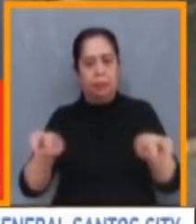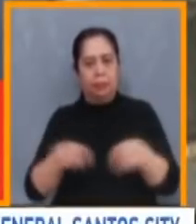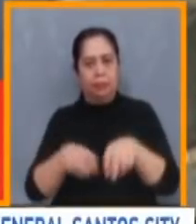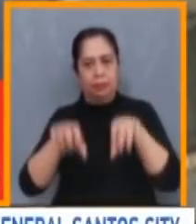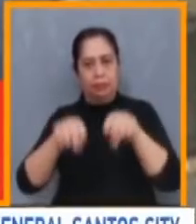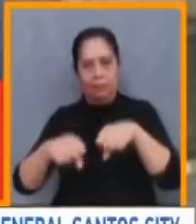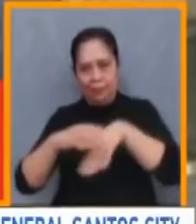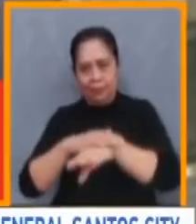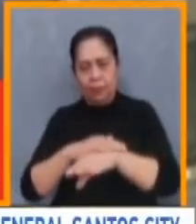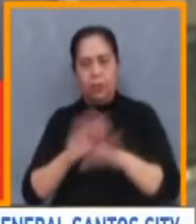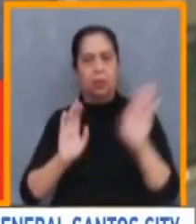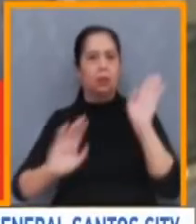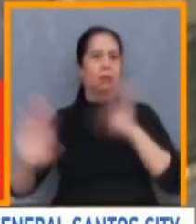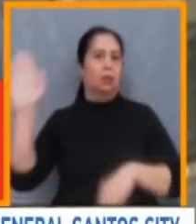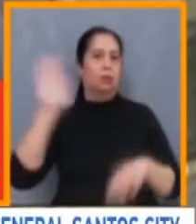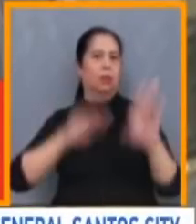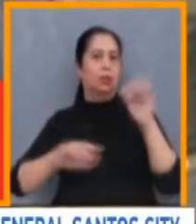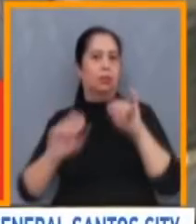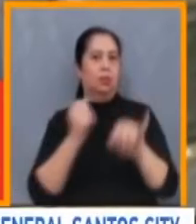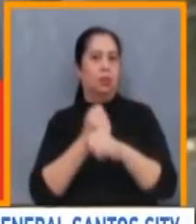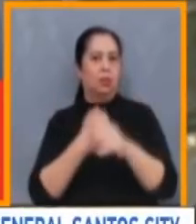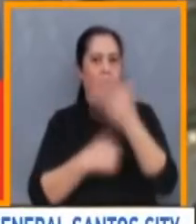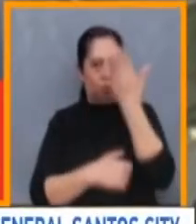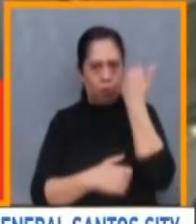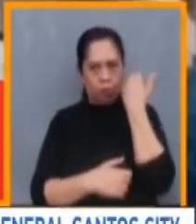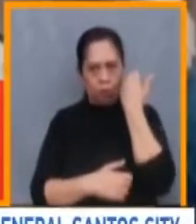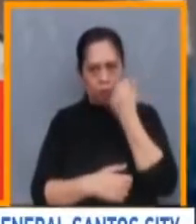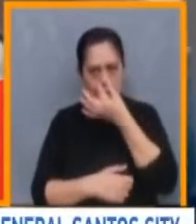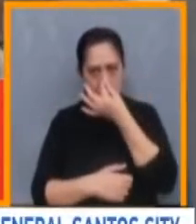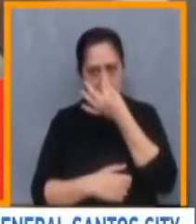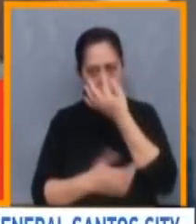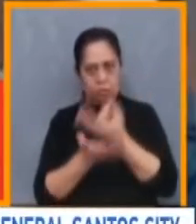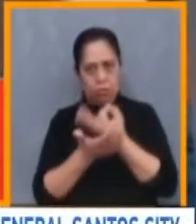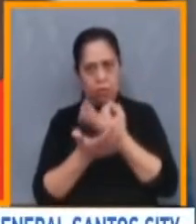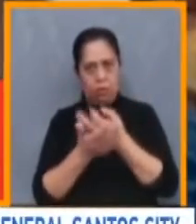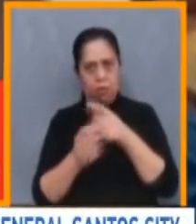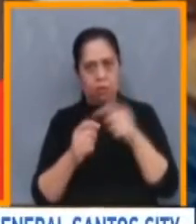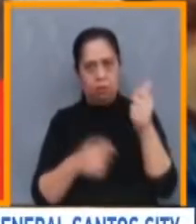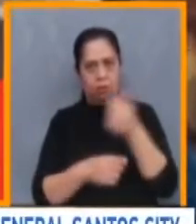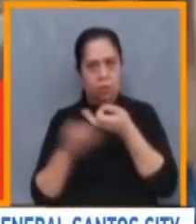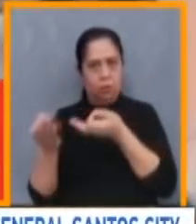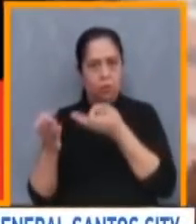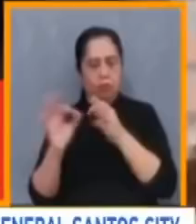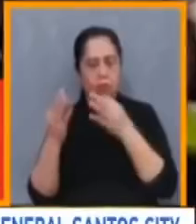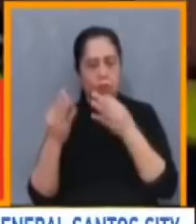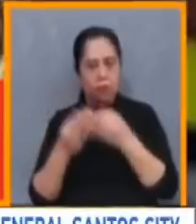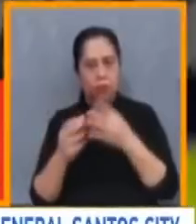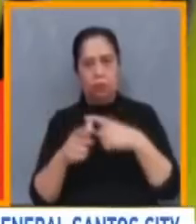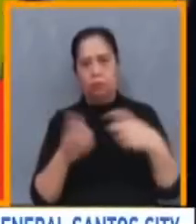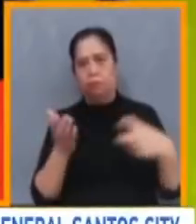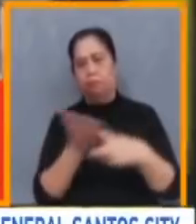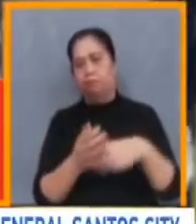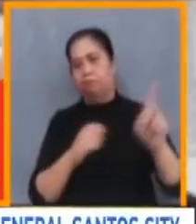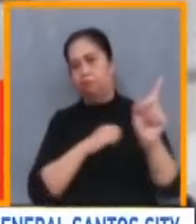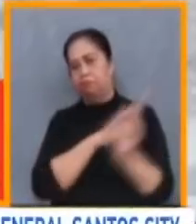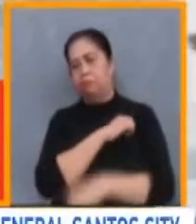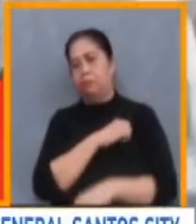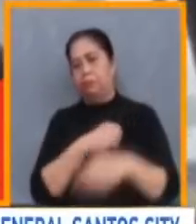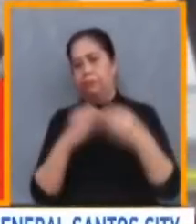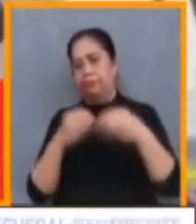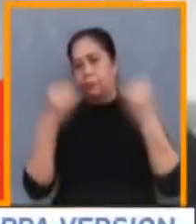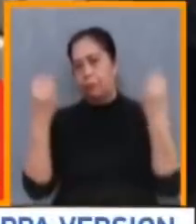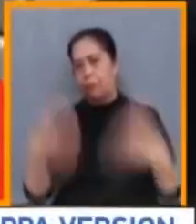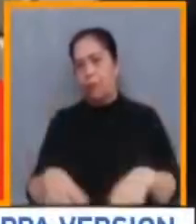jeepney driver dahil kulang pangaraw ang arawang kita niya. Sa panggastos nila sa pamilya, natikitan pa siya. Samantala, Susan, tuloy-tuloy lamang